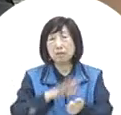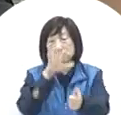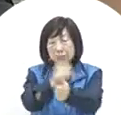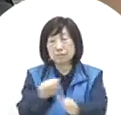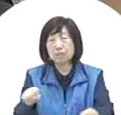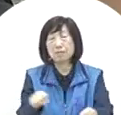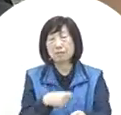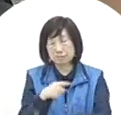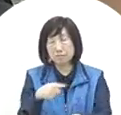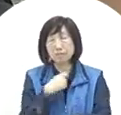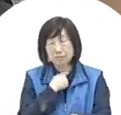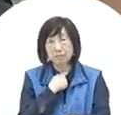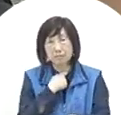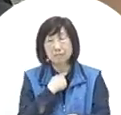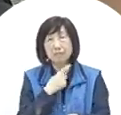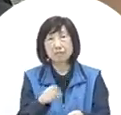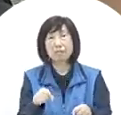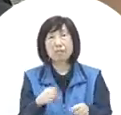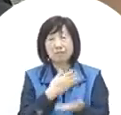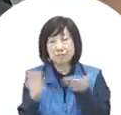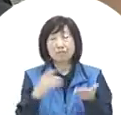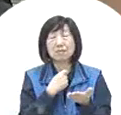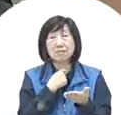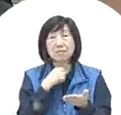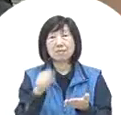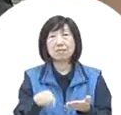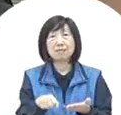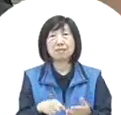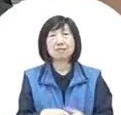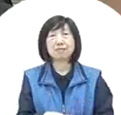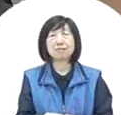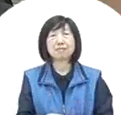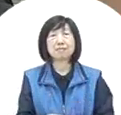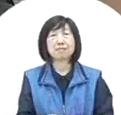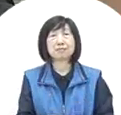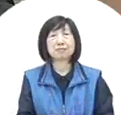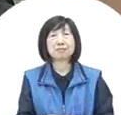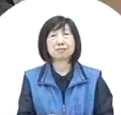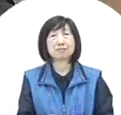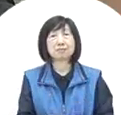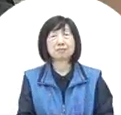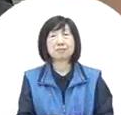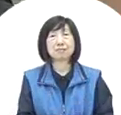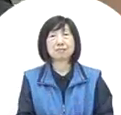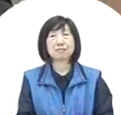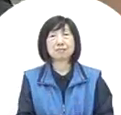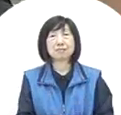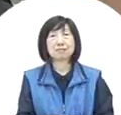案子发生当然要解决啊。 对啊，有如果